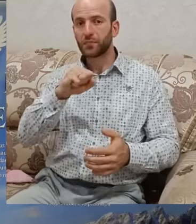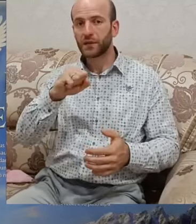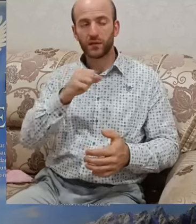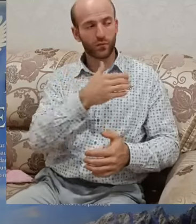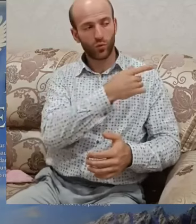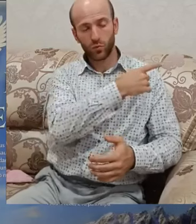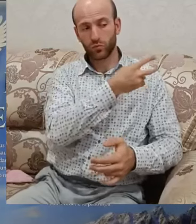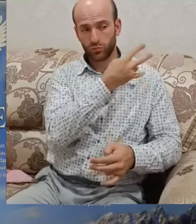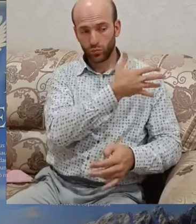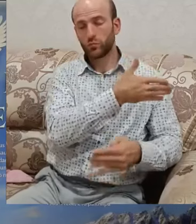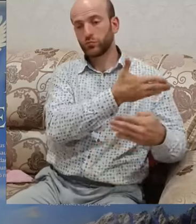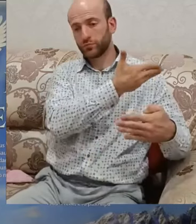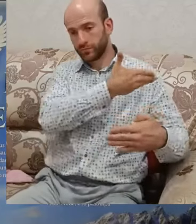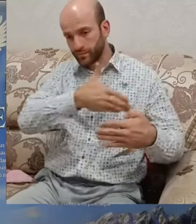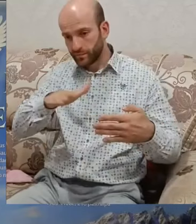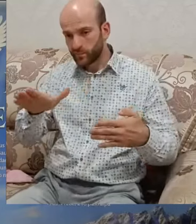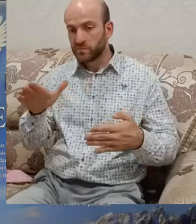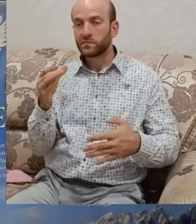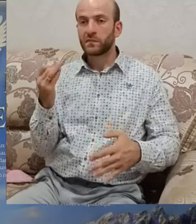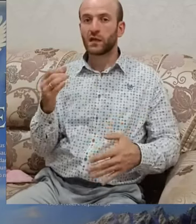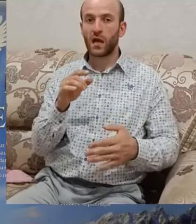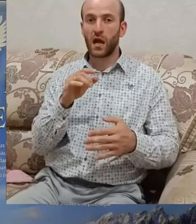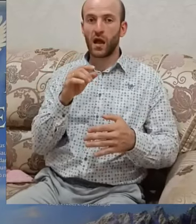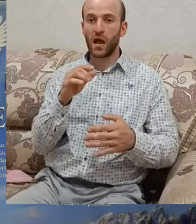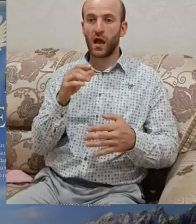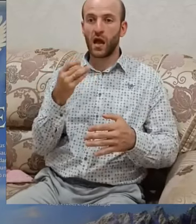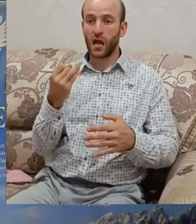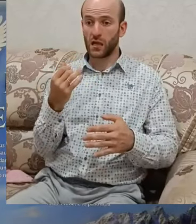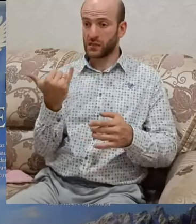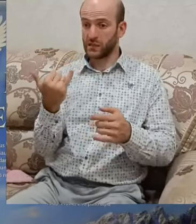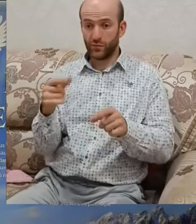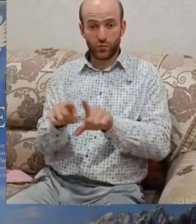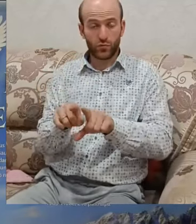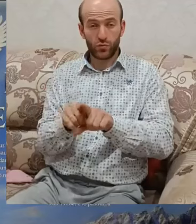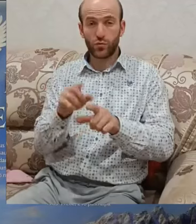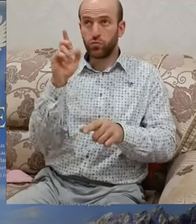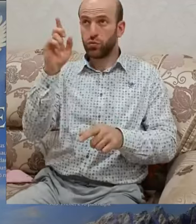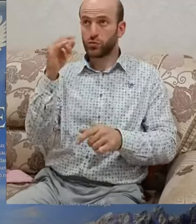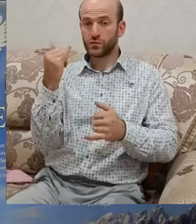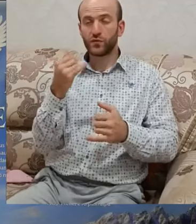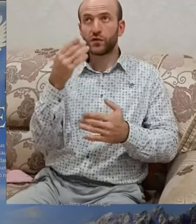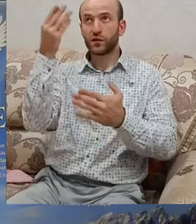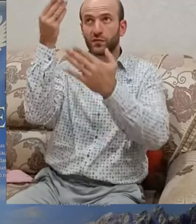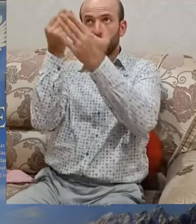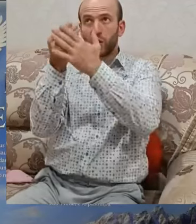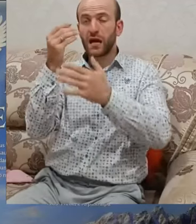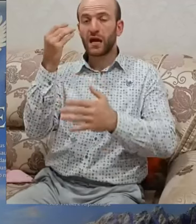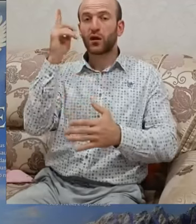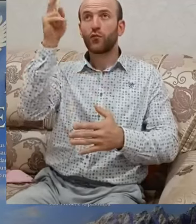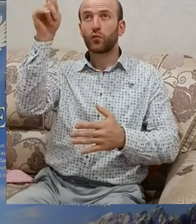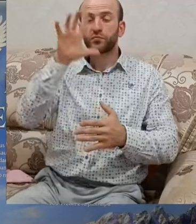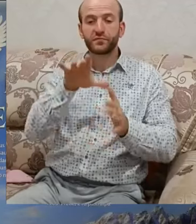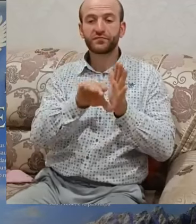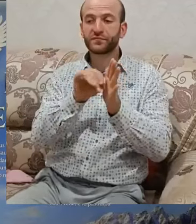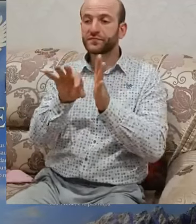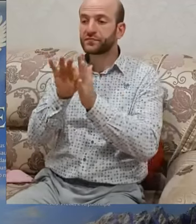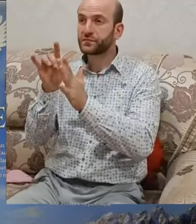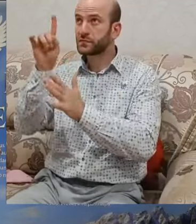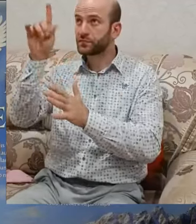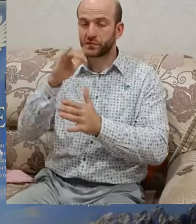savo išrinktuosius. И сегодня Бог вызвал своих избранных. Dvasinė Abraomo sėkla. Духовное семя Авраама. Per